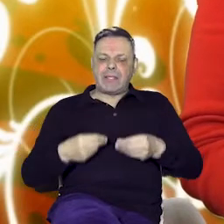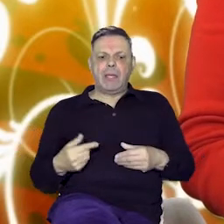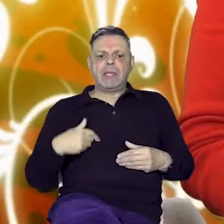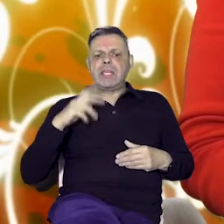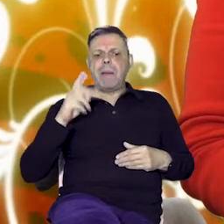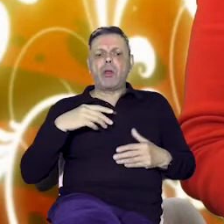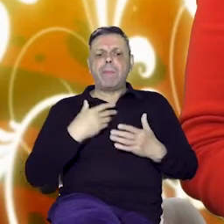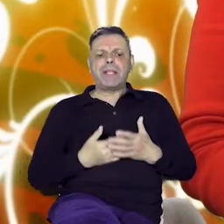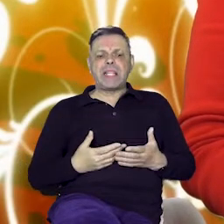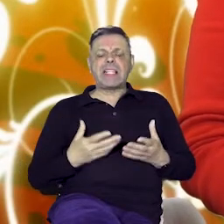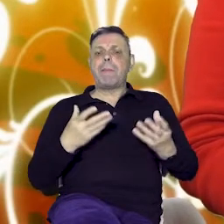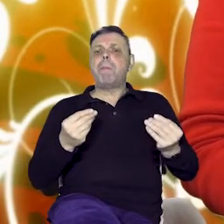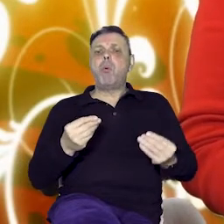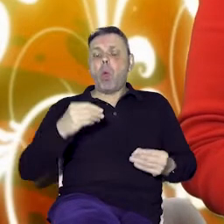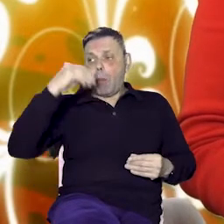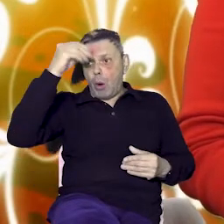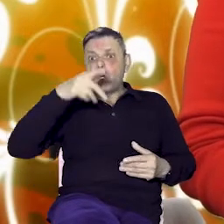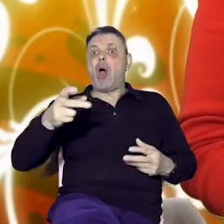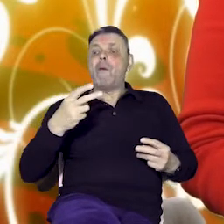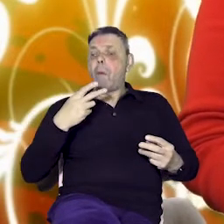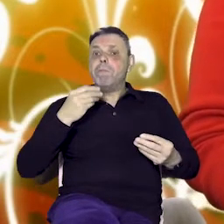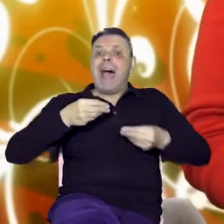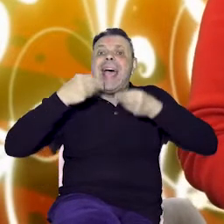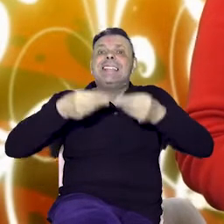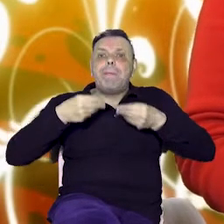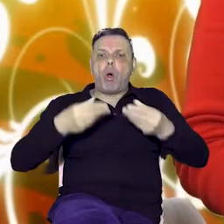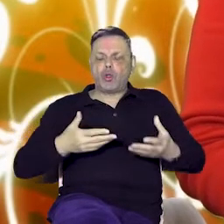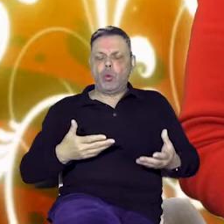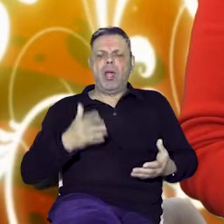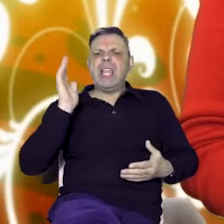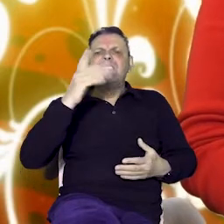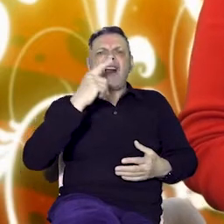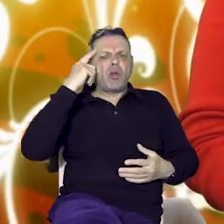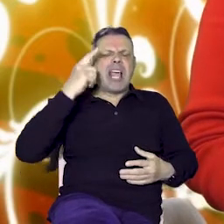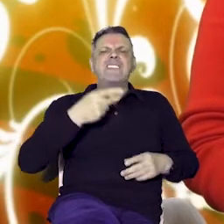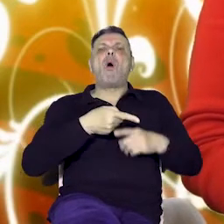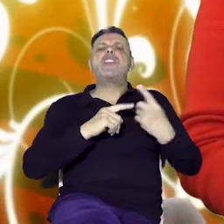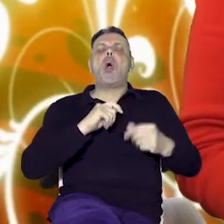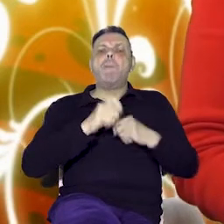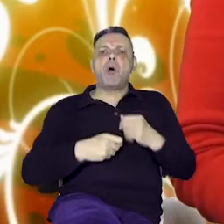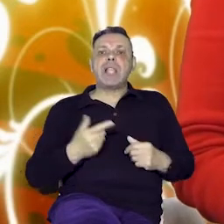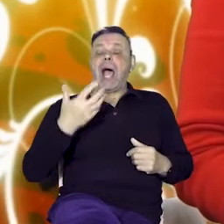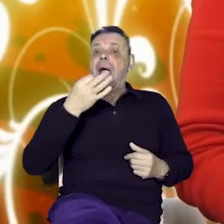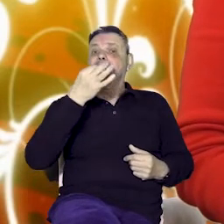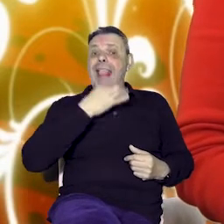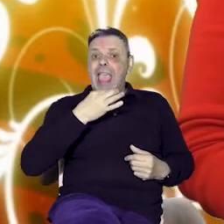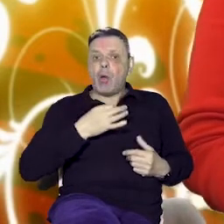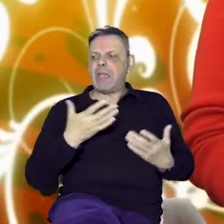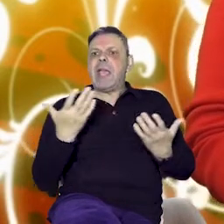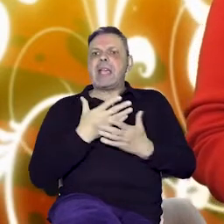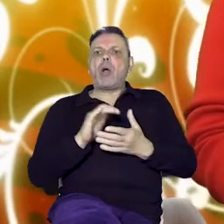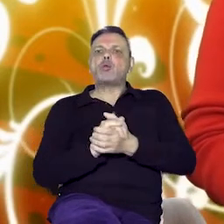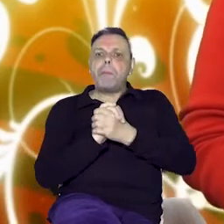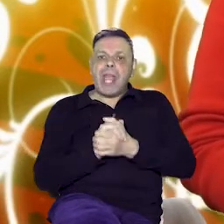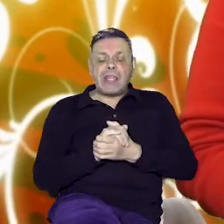puno naučila na tom simpoziju. Mm-hmm. Jer gledajte, svatko zna svoj dio posla, a lijekovi kako su prijatelji, tako